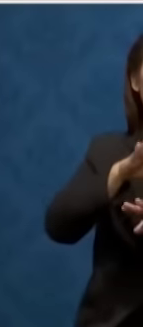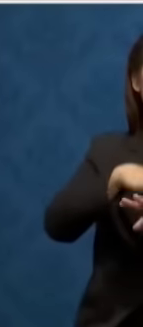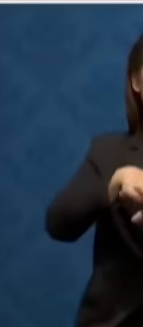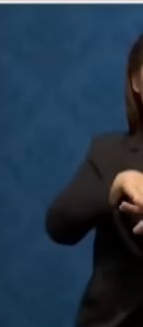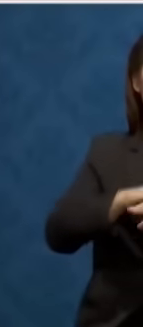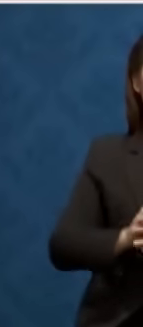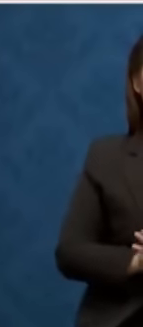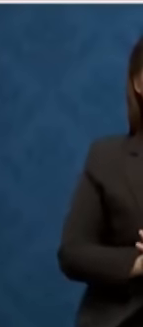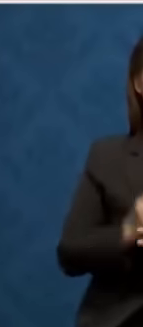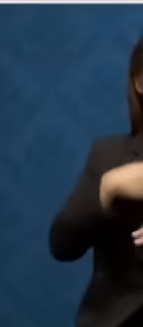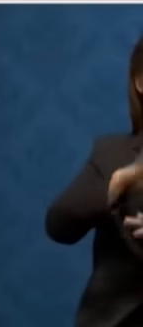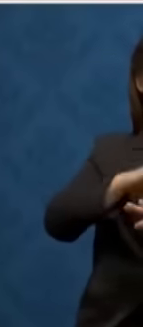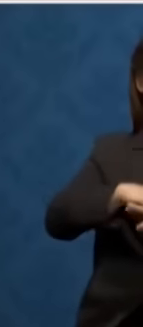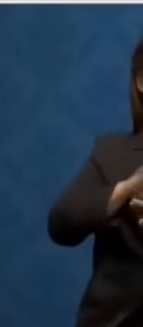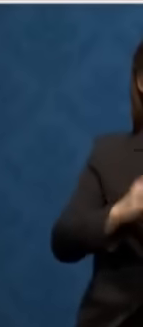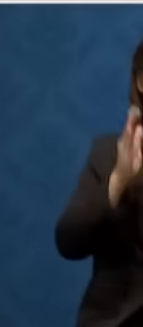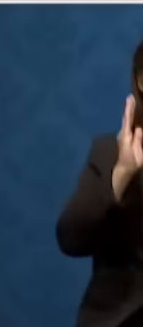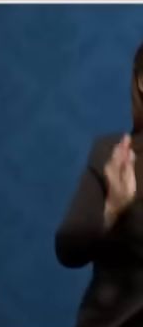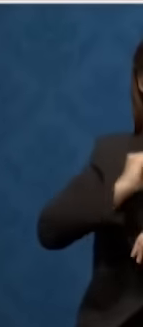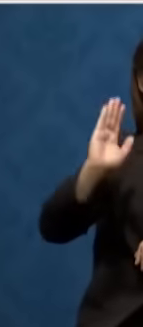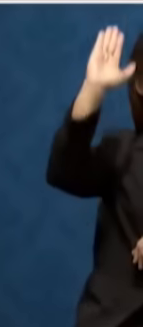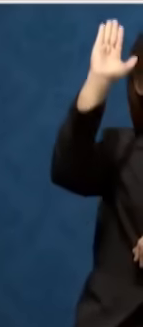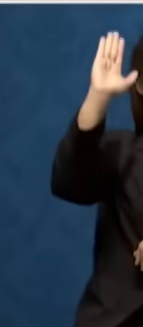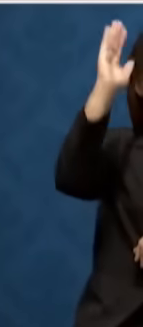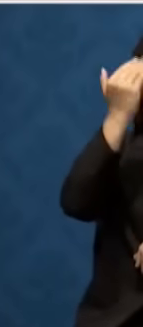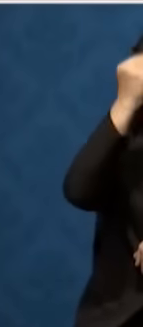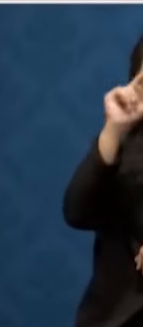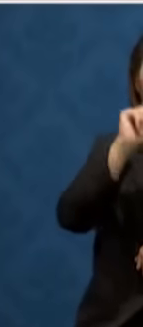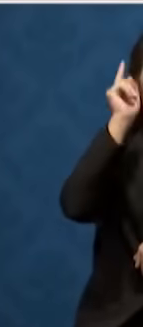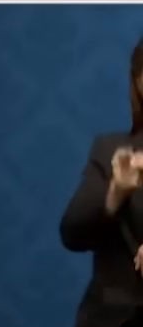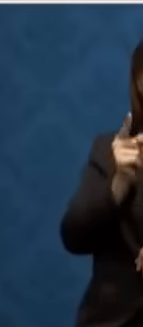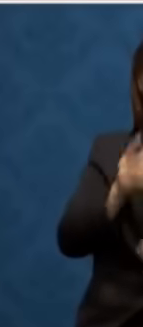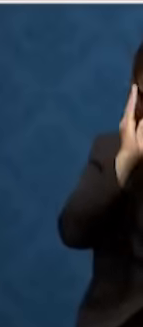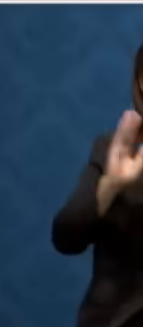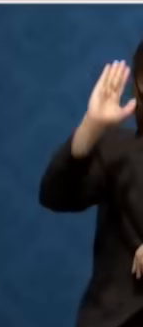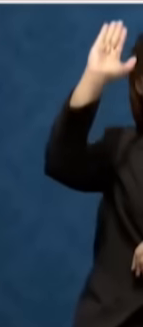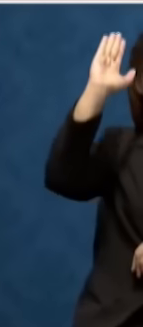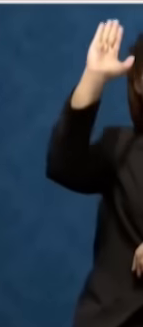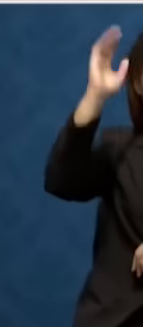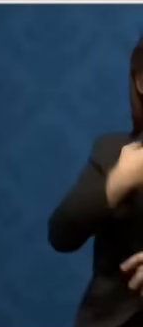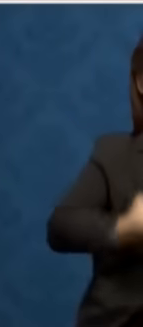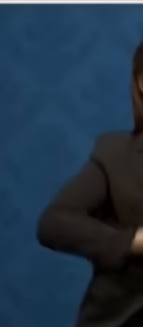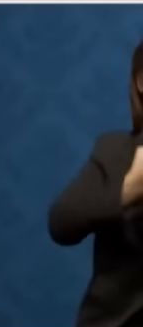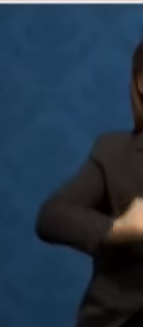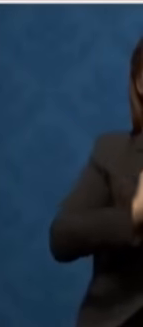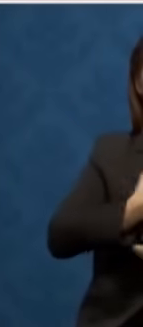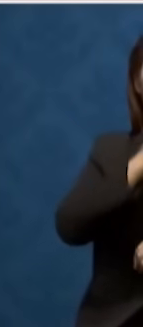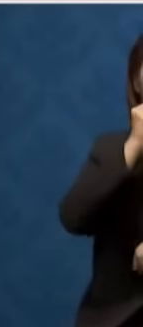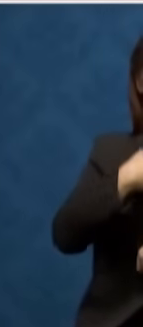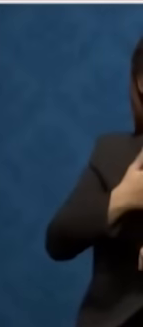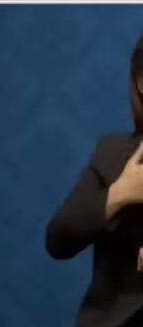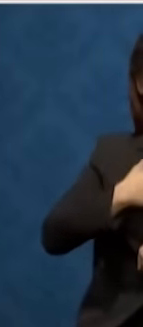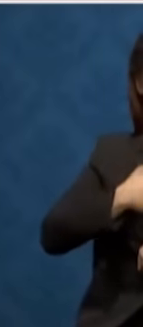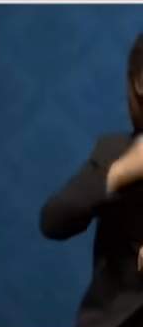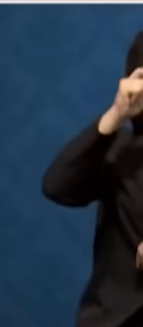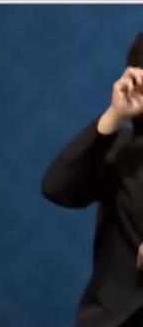ม่เห็นด้วย มีผู้ประท้วงต้องให้ผู้ประท้วงได้แสดงความคิดเห็นว่ามีการ